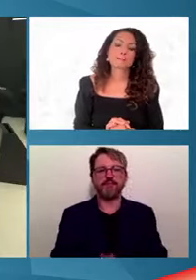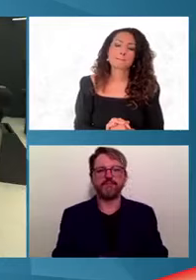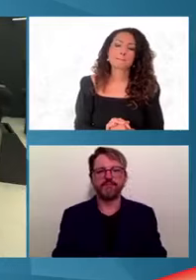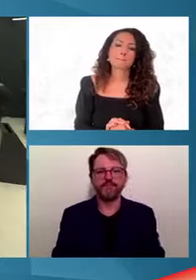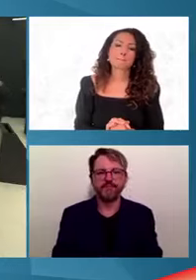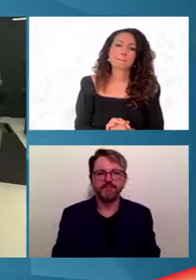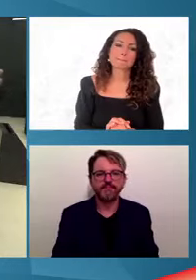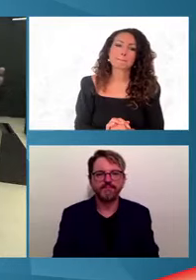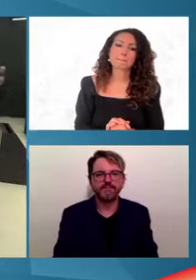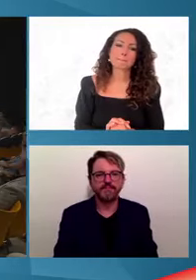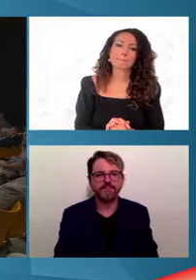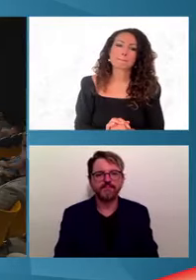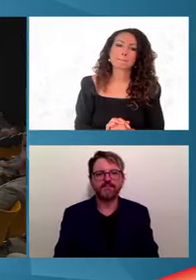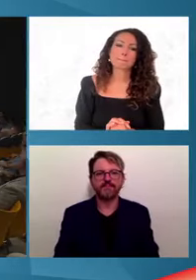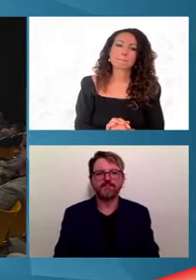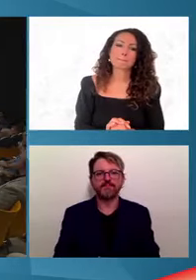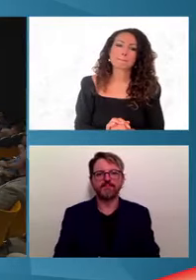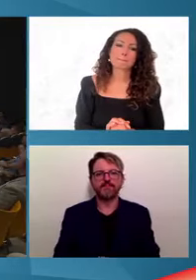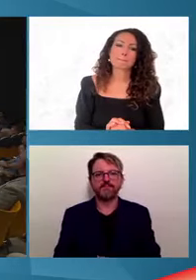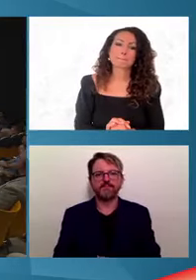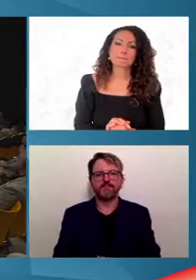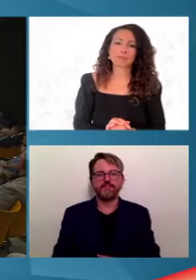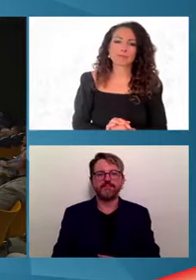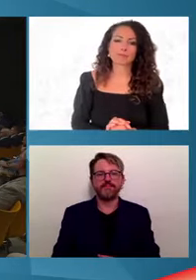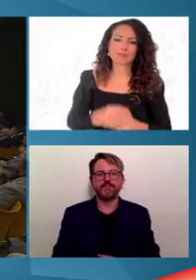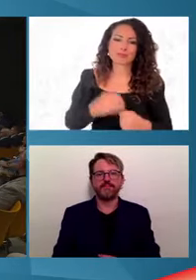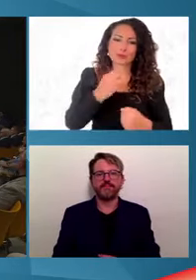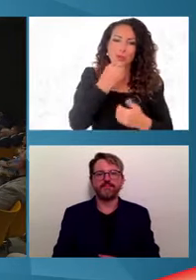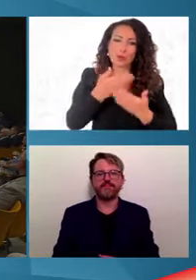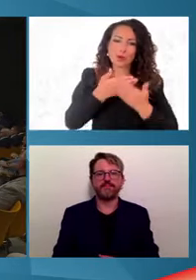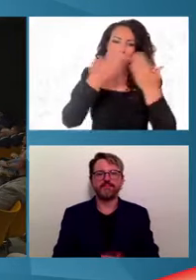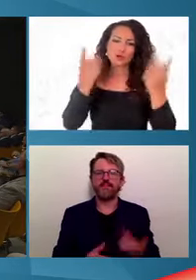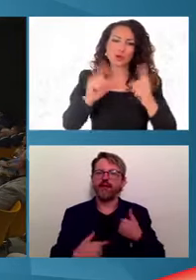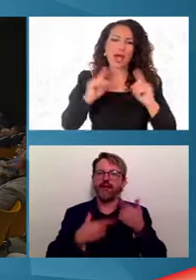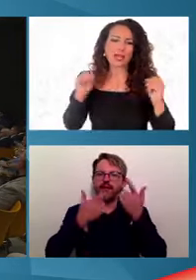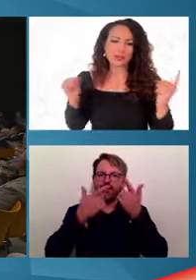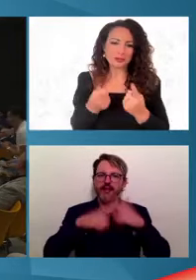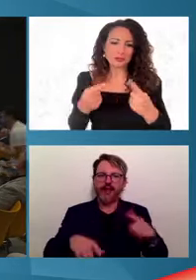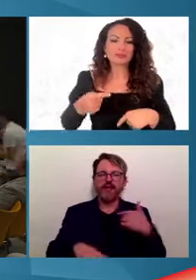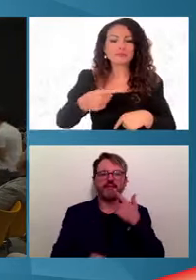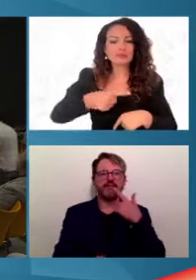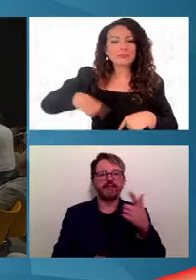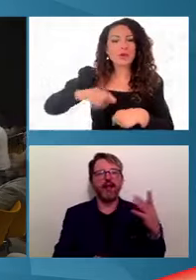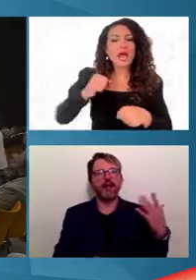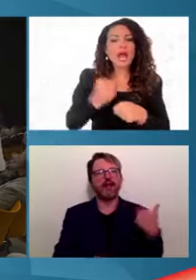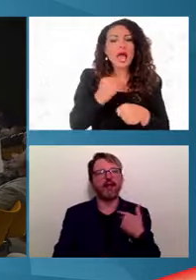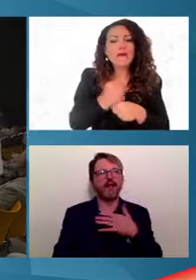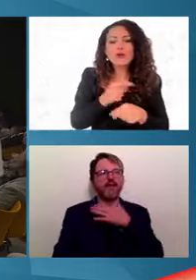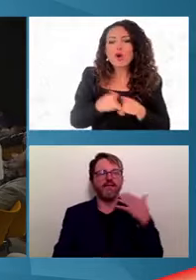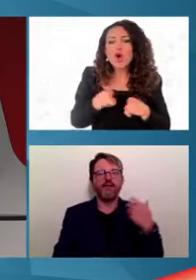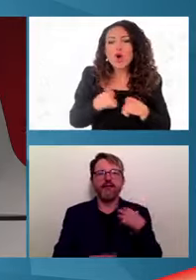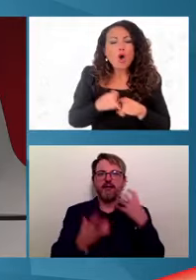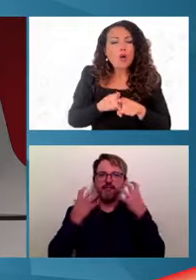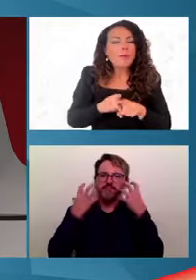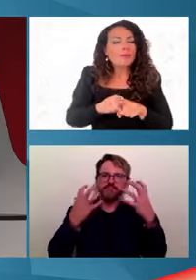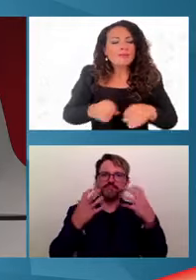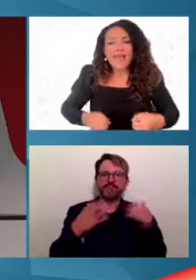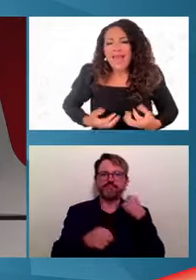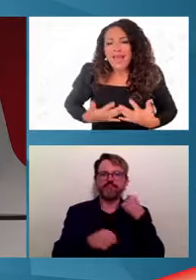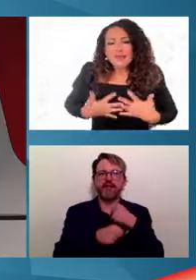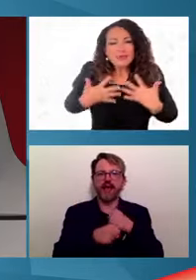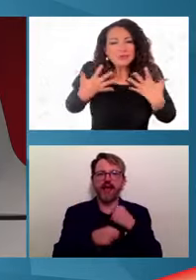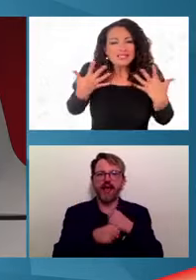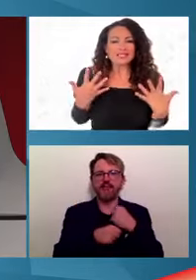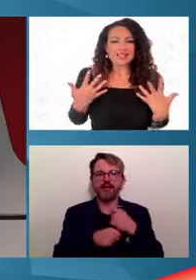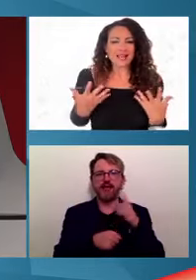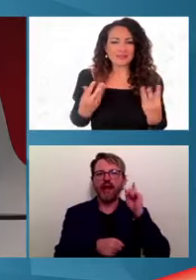non vi nascondo che l'abbiamo fatto con grande entusiasmo. Questo entusiasmo ha caratterizzato tutti i 5 anni del nostro assessorato. Avevo